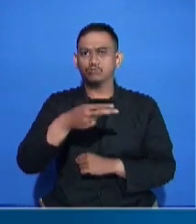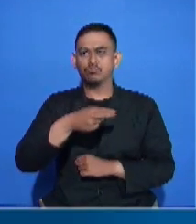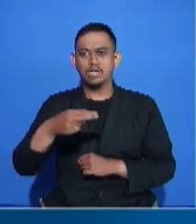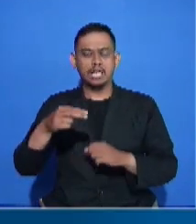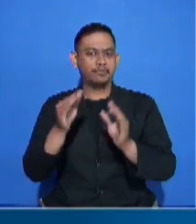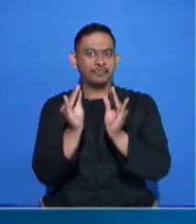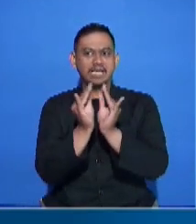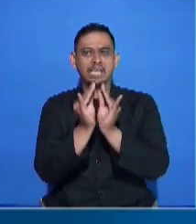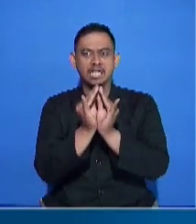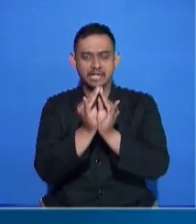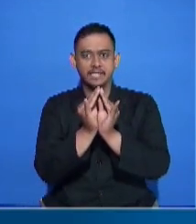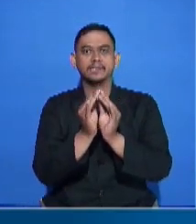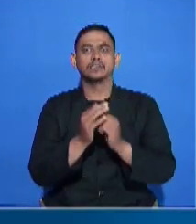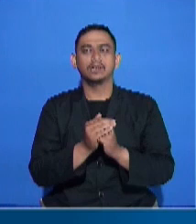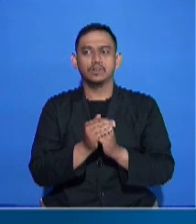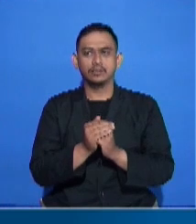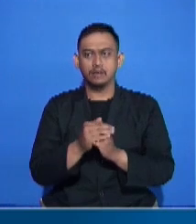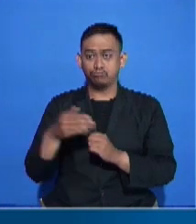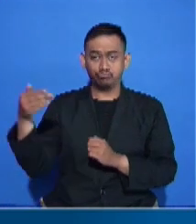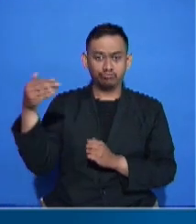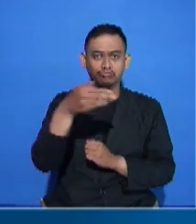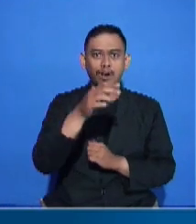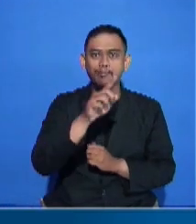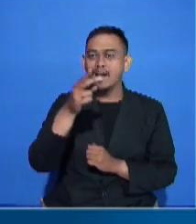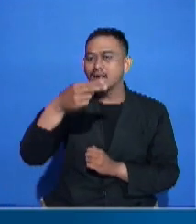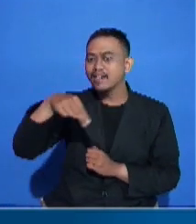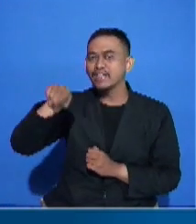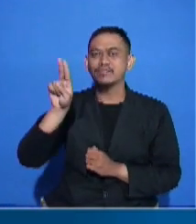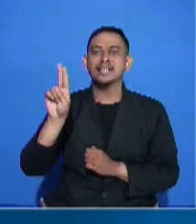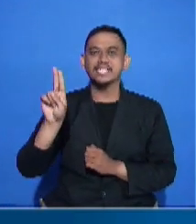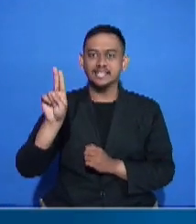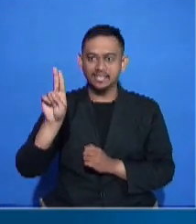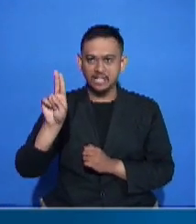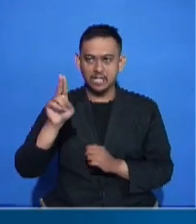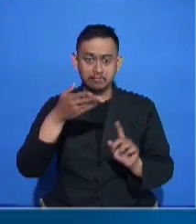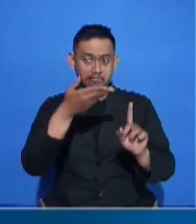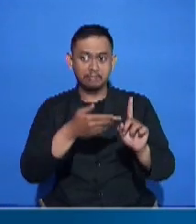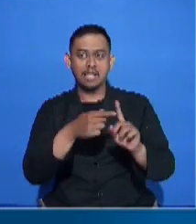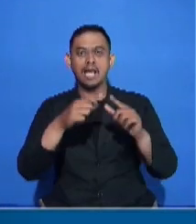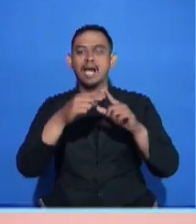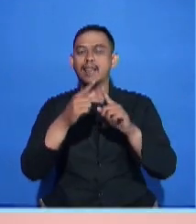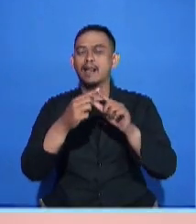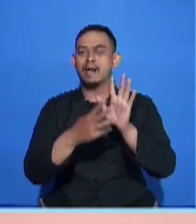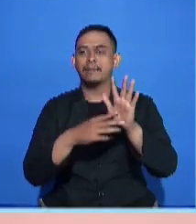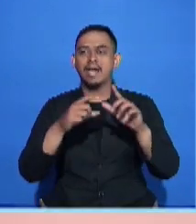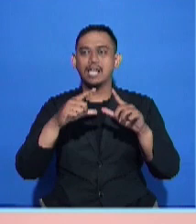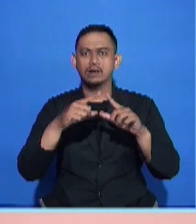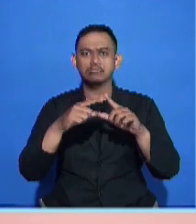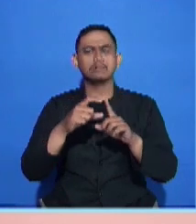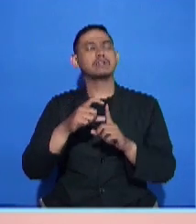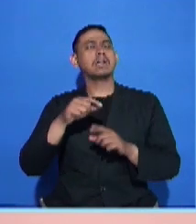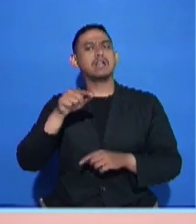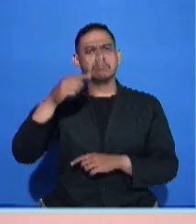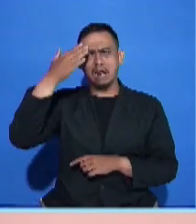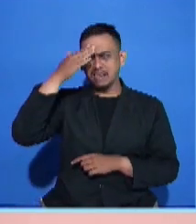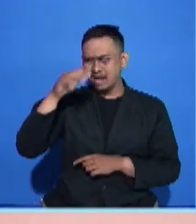usai melakukan kunjungan ke Norwegia dosen bernama Ahmad munasir Rafi Pratama itu hingga kini tidak diketahui keberadaannya dan